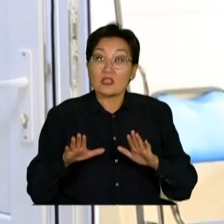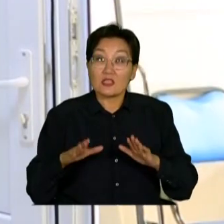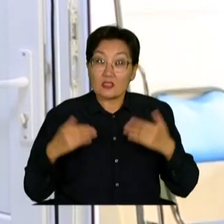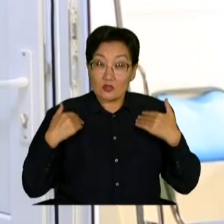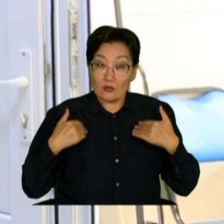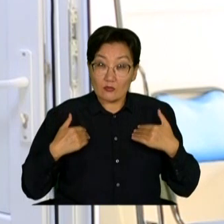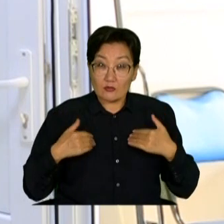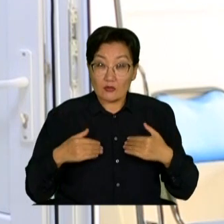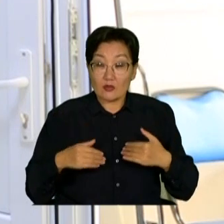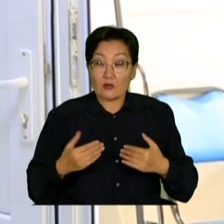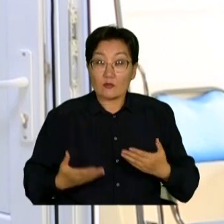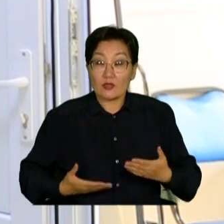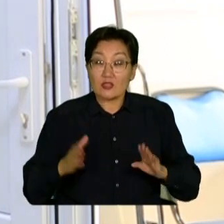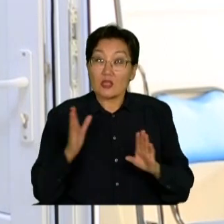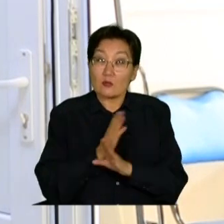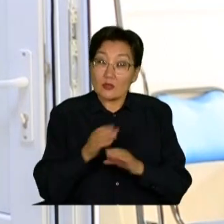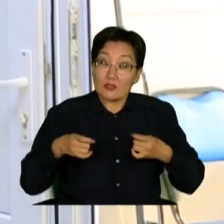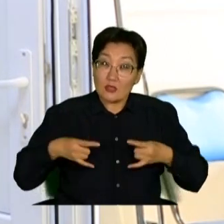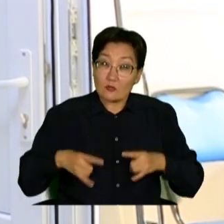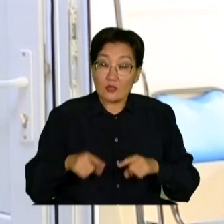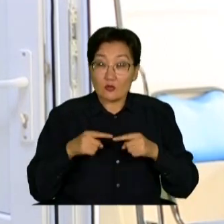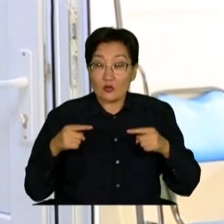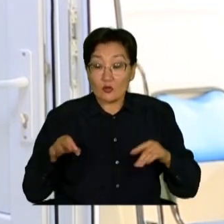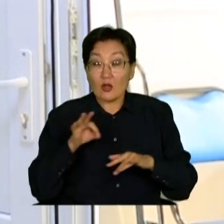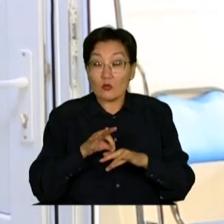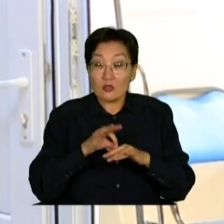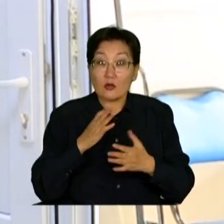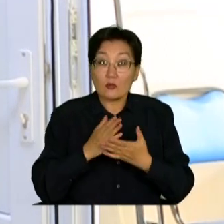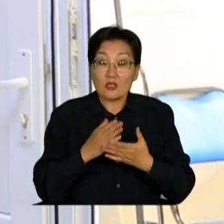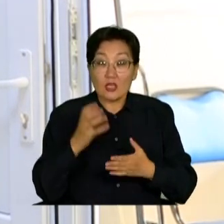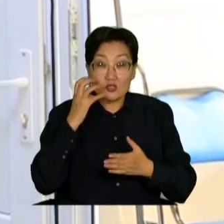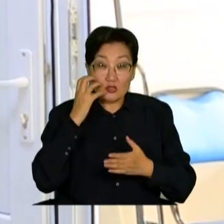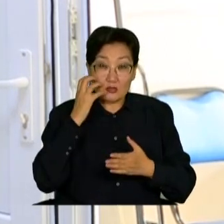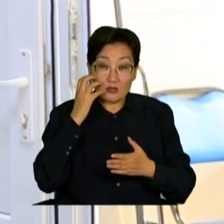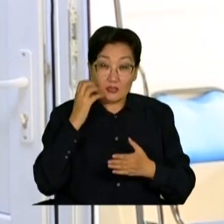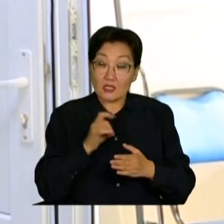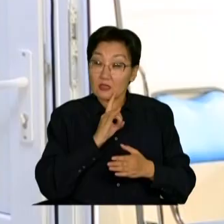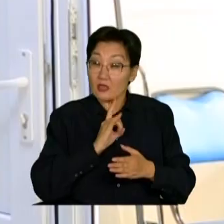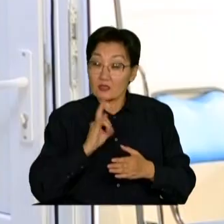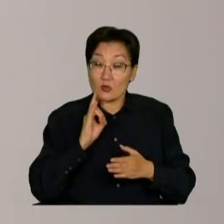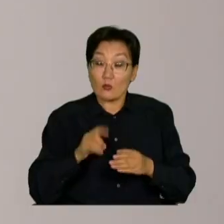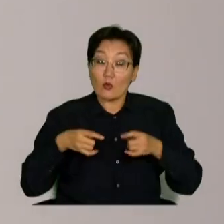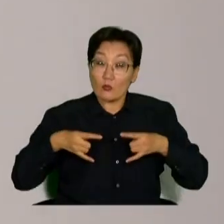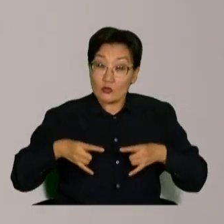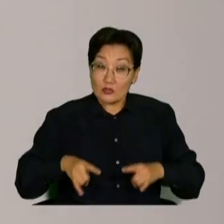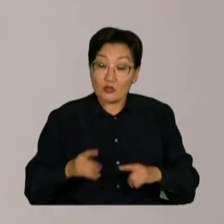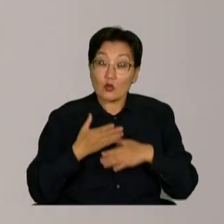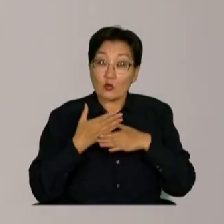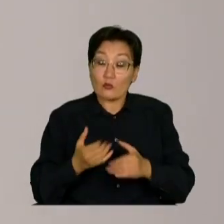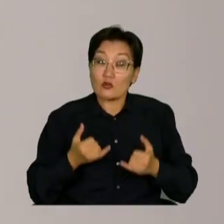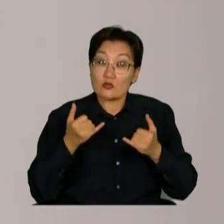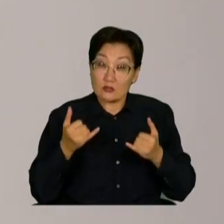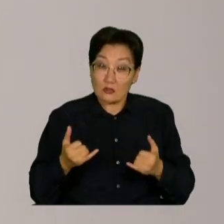физиологиялық босану емес, әртүрлі экстрагенитальды патологиясы бар жүкті әйелдерді босандырып көмек